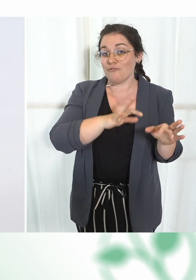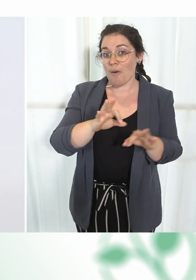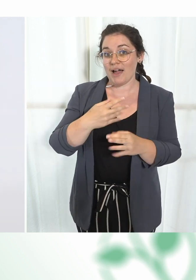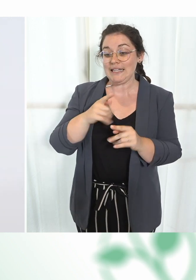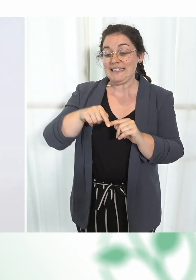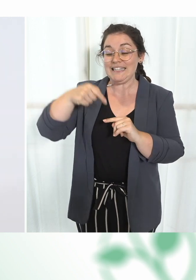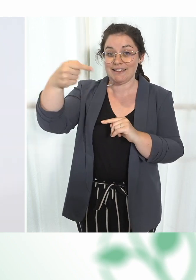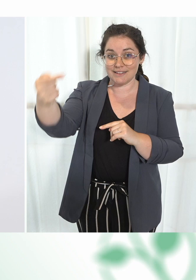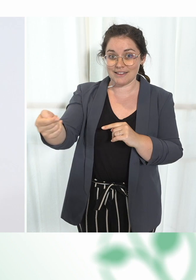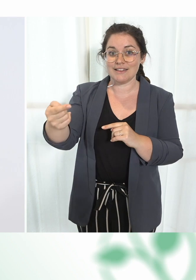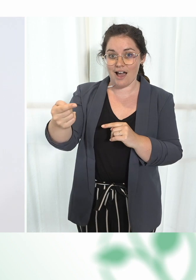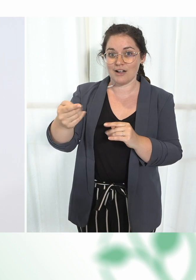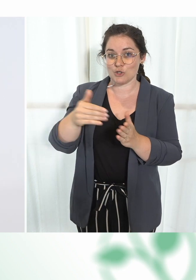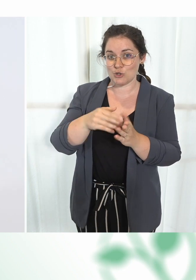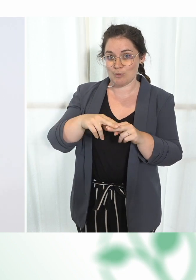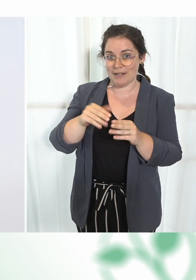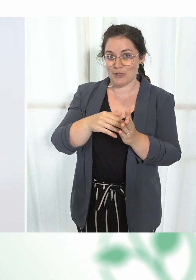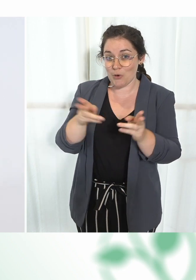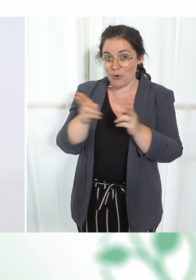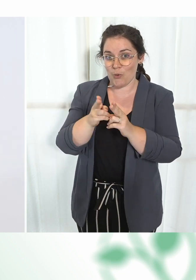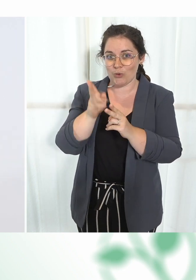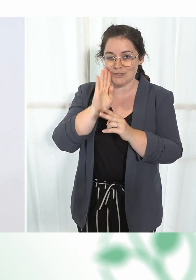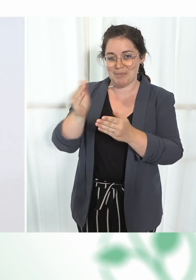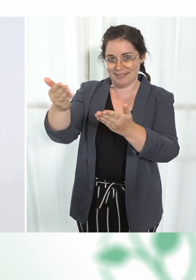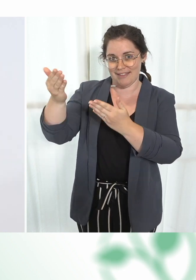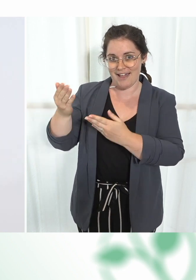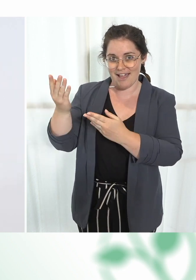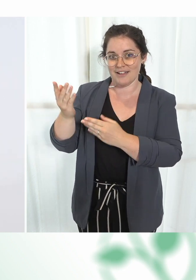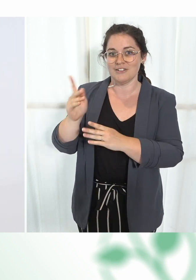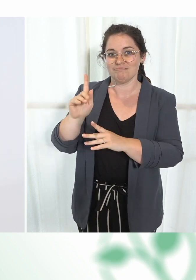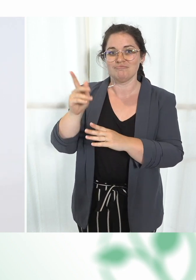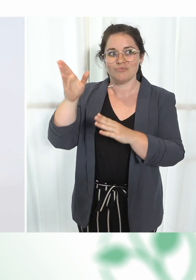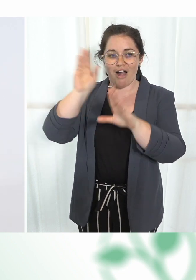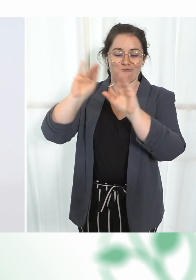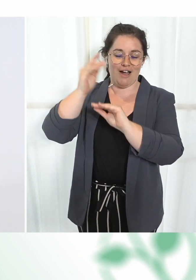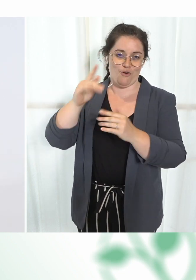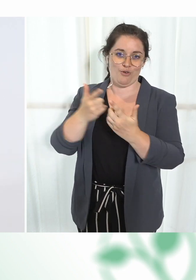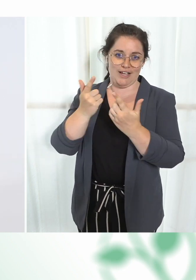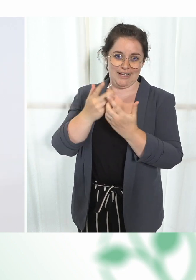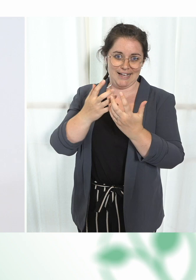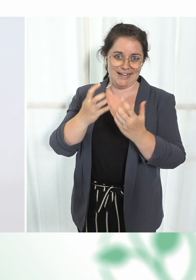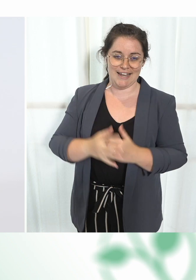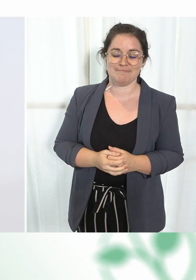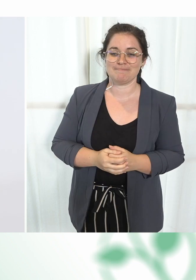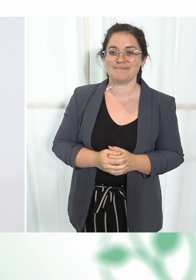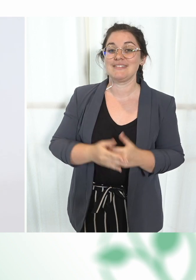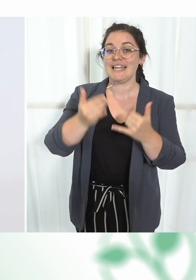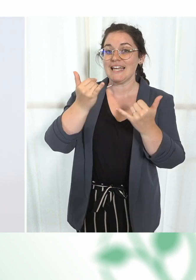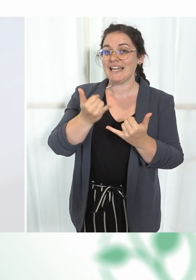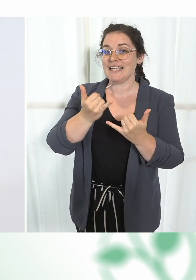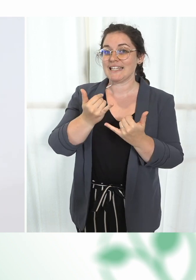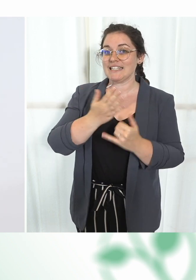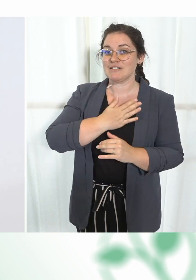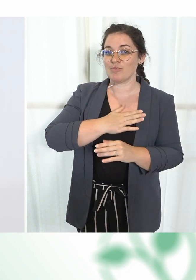ich Sie im Laufe der Veranstaltung dann noch kurz zu mir bitten werde, um über Ihre Erfahrungen uns zu unterhalten. Und jetzt wollen wir auch